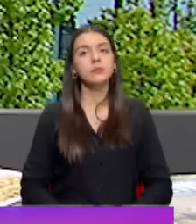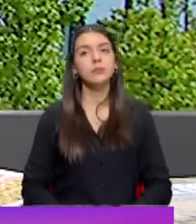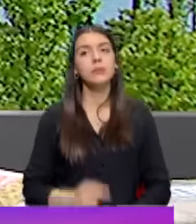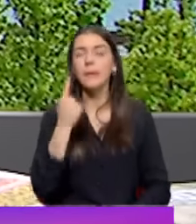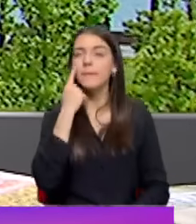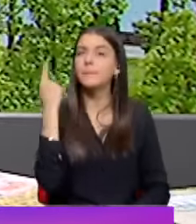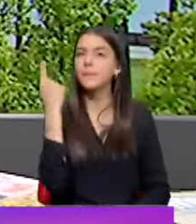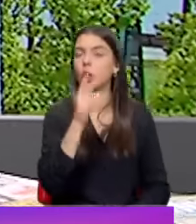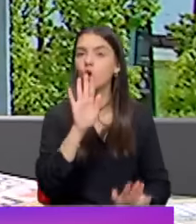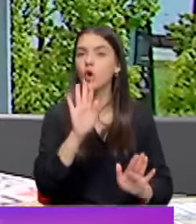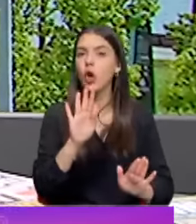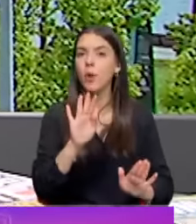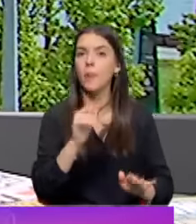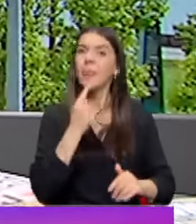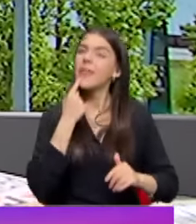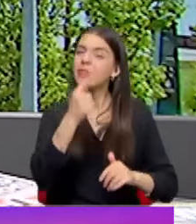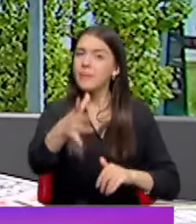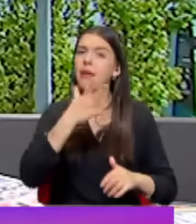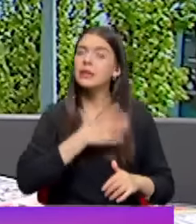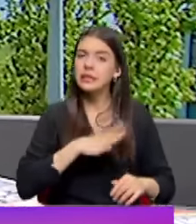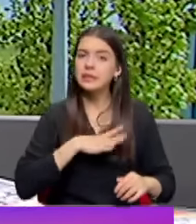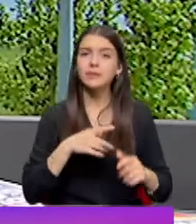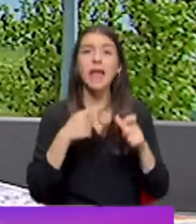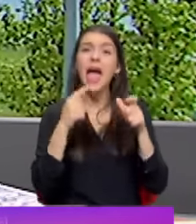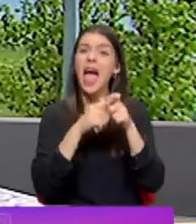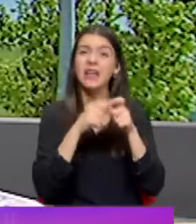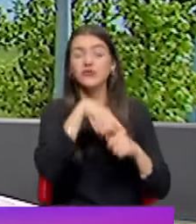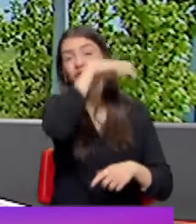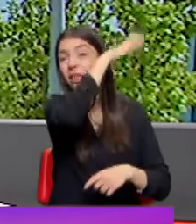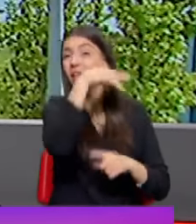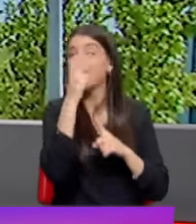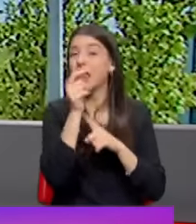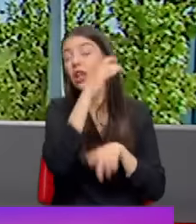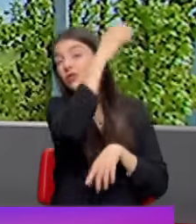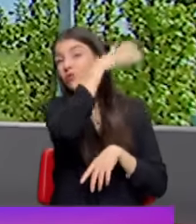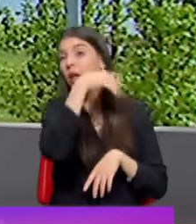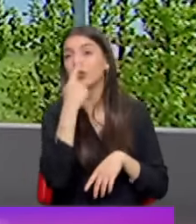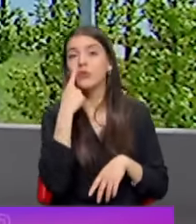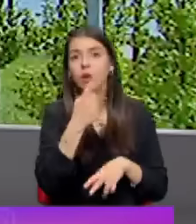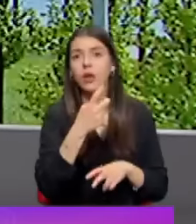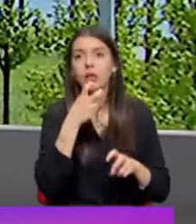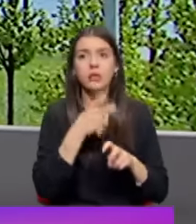Bakıyorum, demek istediğim, Erzincan İliç doğa katliamını neden anmıyorsunuz?